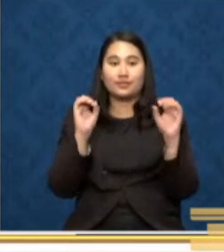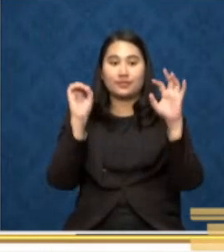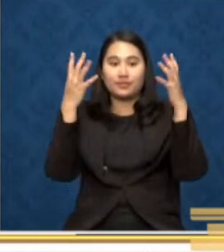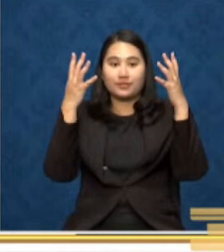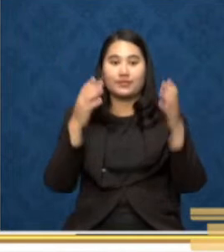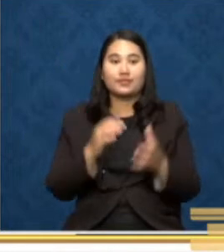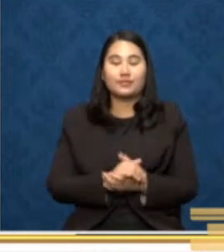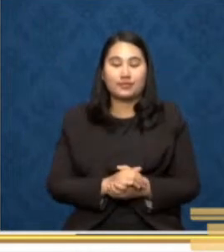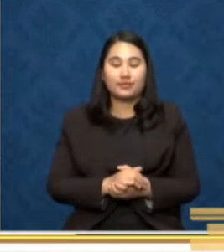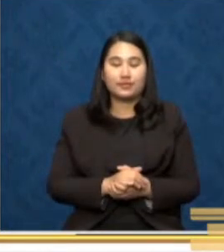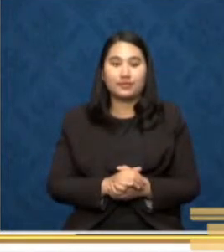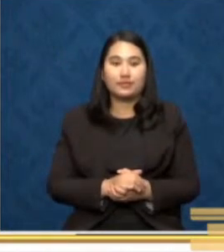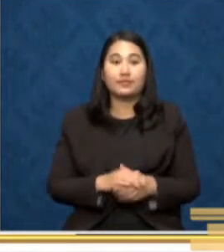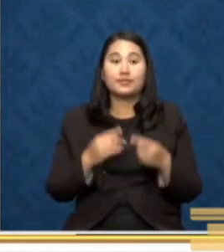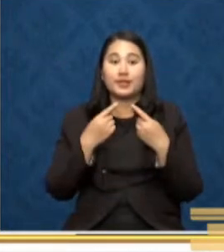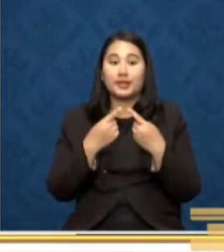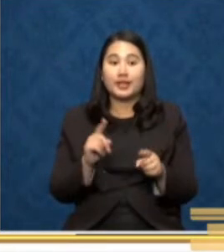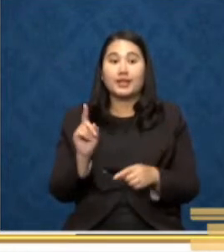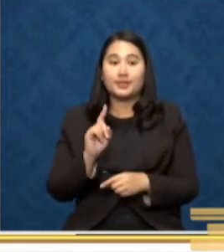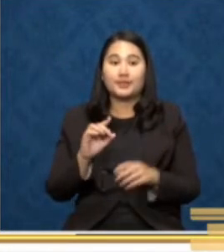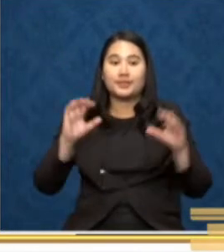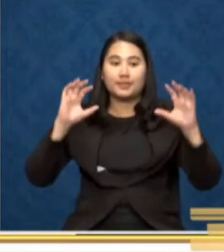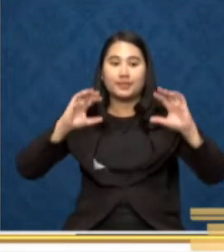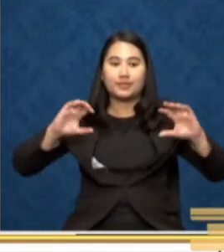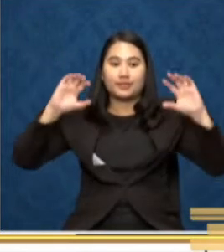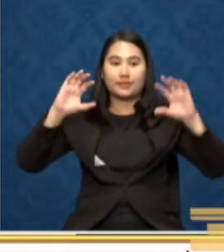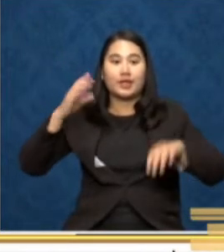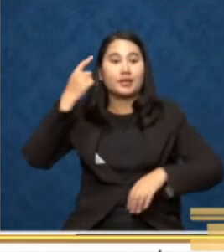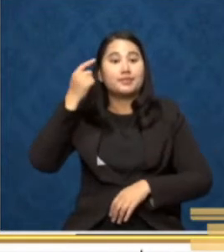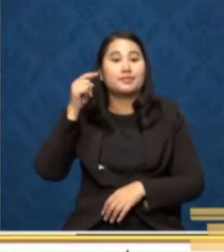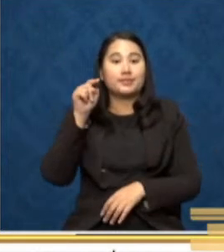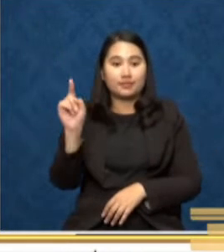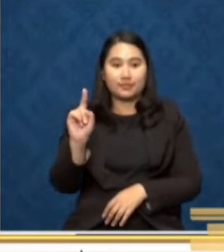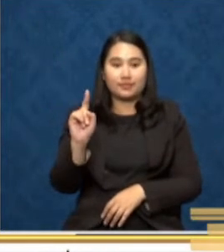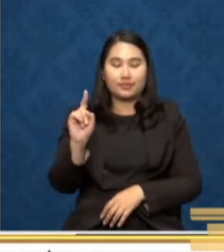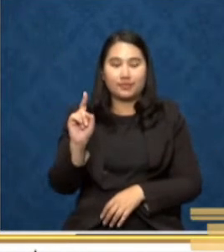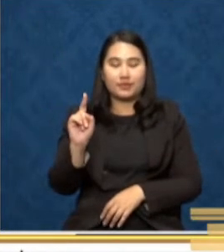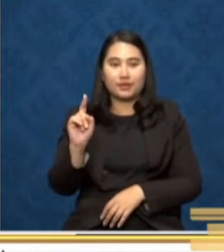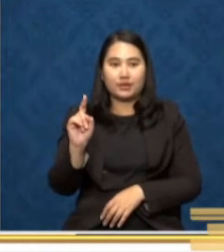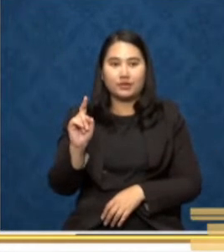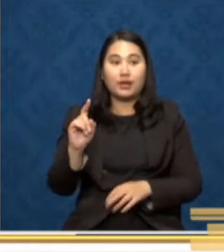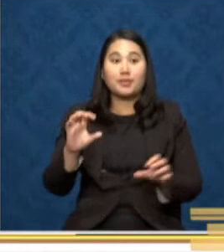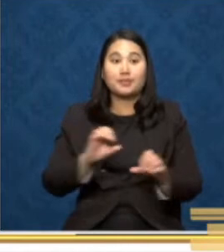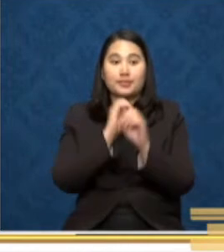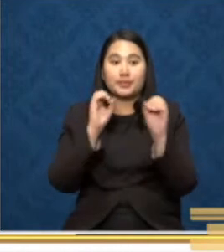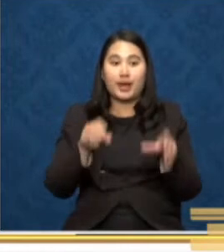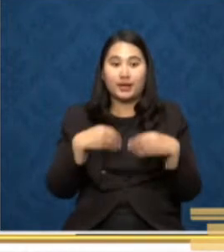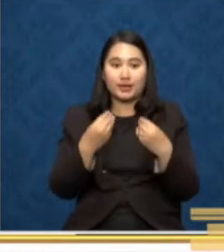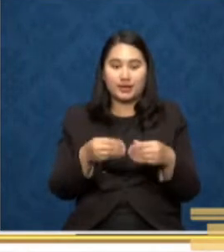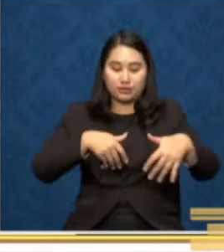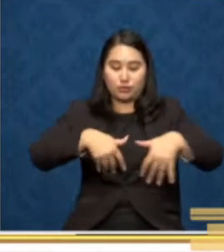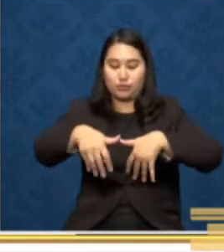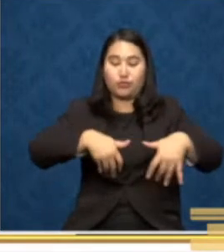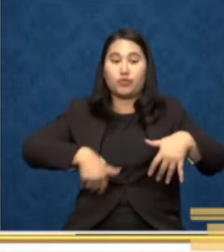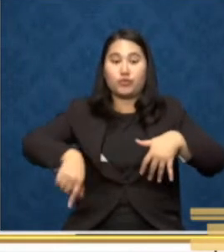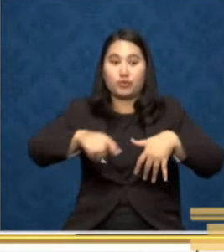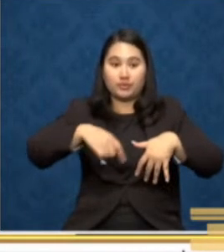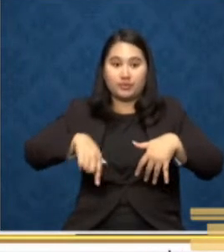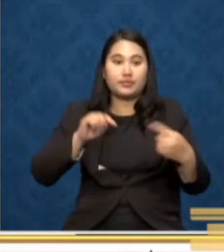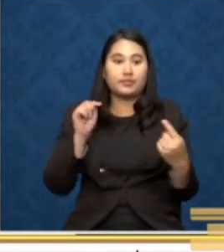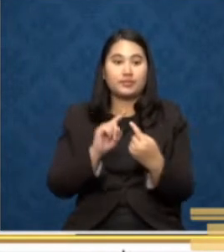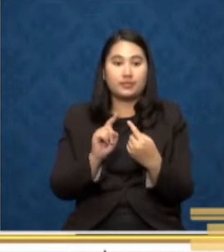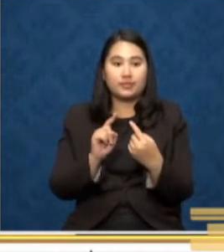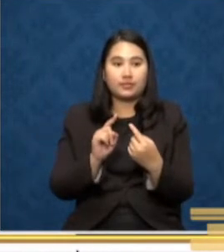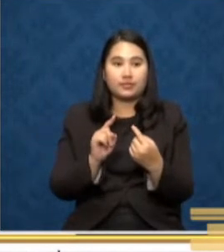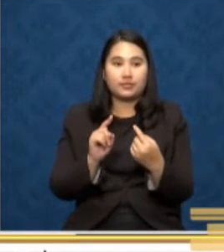าภัยอันตรายนะคะแต่ว่ารัฐมิได้คำนึงถึงประเด็นถึงการสร้างความปลอดภัยให้กับประชาชนภายในรัฐที่มีการ